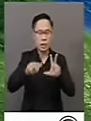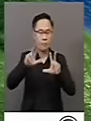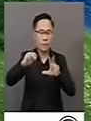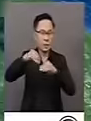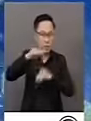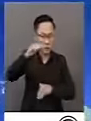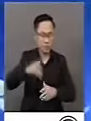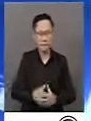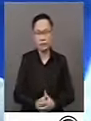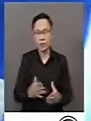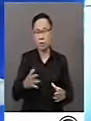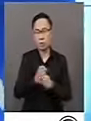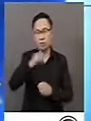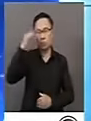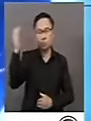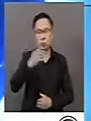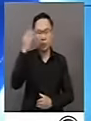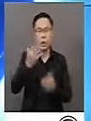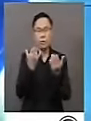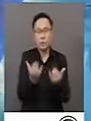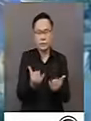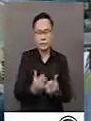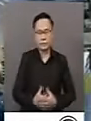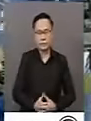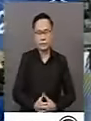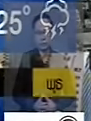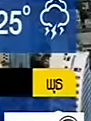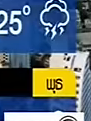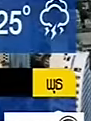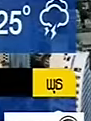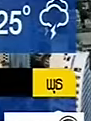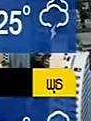เมตทั้งหมดเป็นดน้ำรงฟ้าพยากรณ์ช่วงเย็นวันนี้